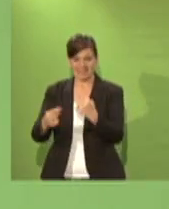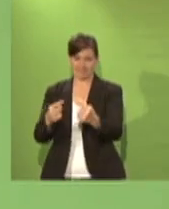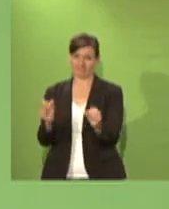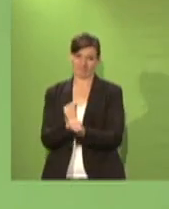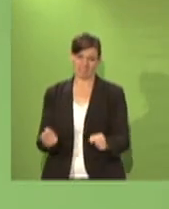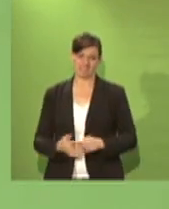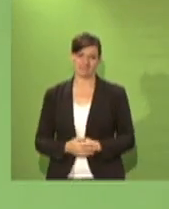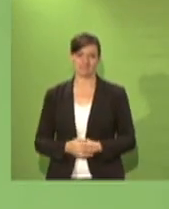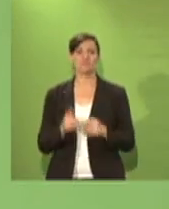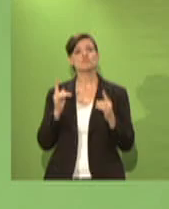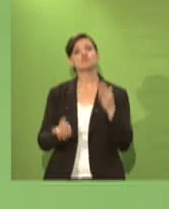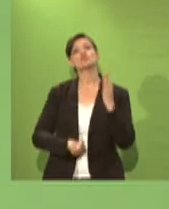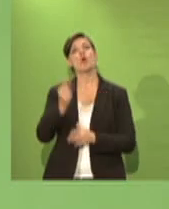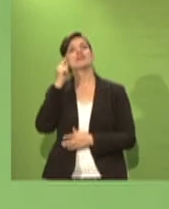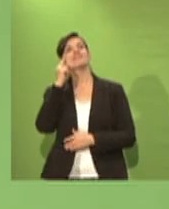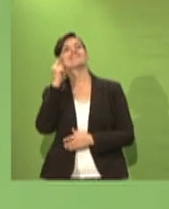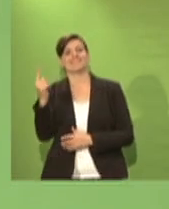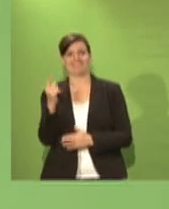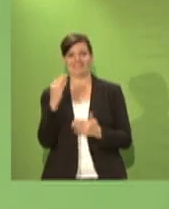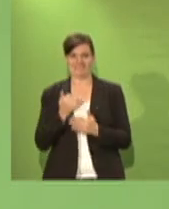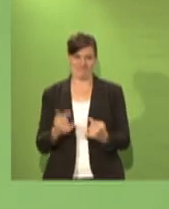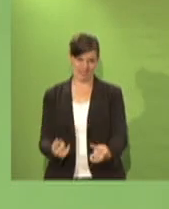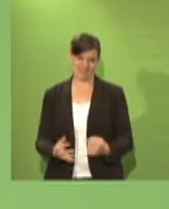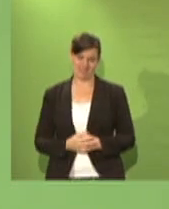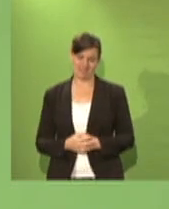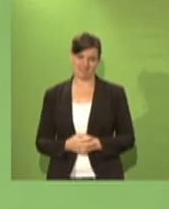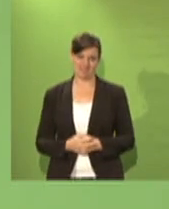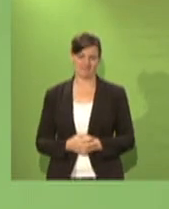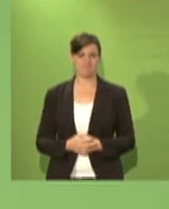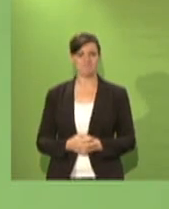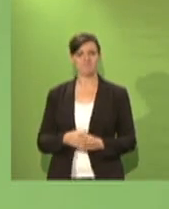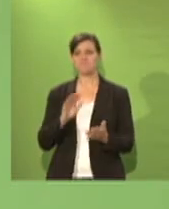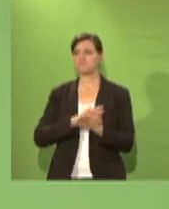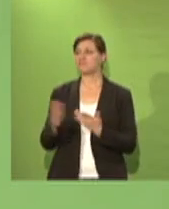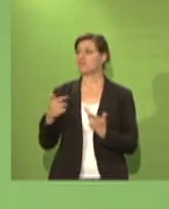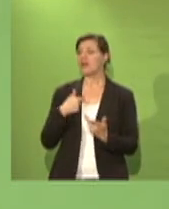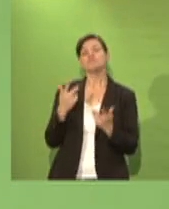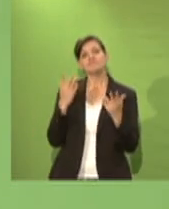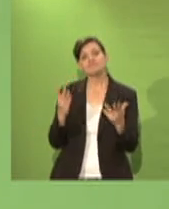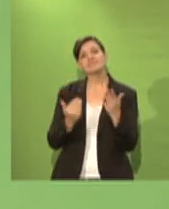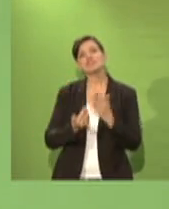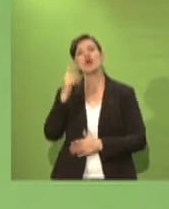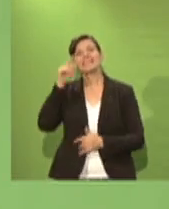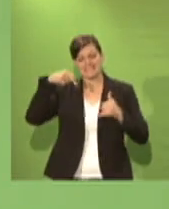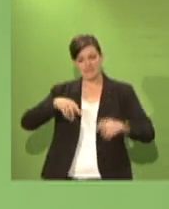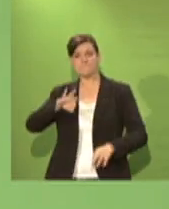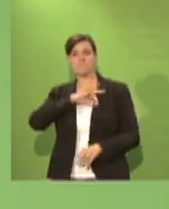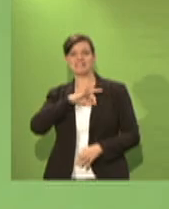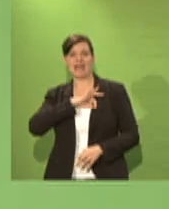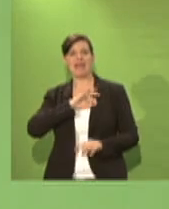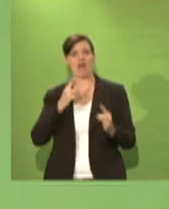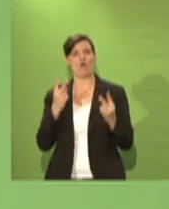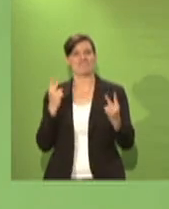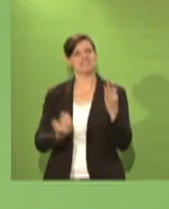wir brauchen ein neues Denken. Aber nicht nur ein neues Denken insgesamt, um das anzugehen, sondern wir haben ja auch das neue Denken in unserer Partei entwickelt. Wenn ich